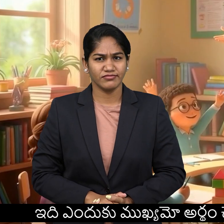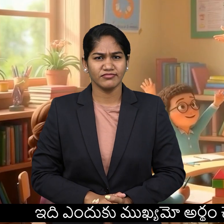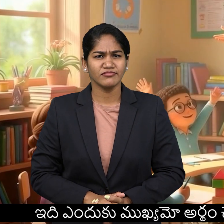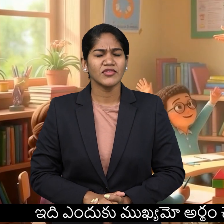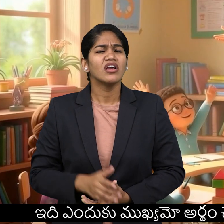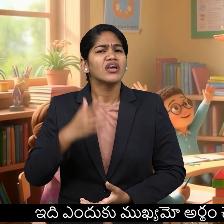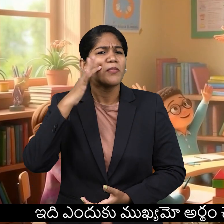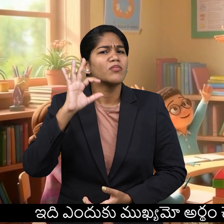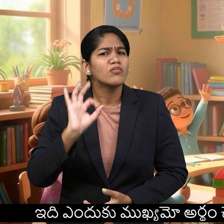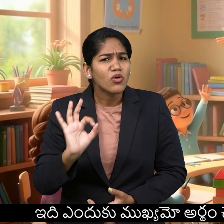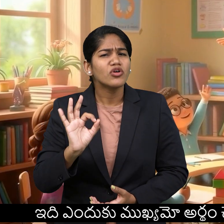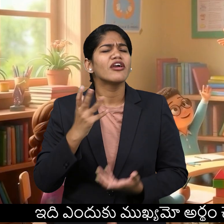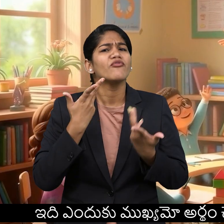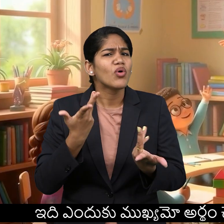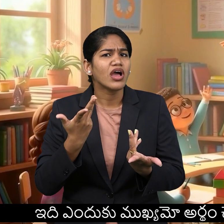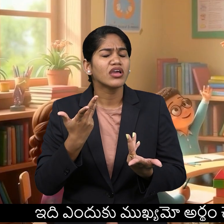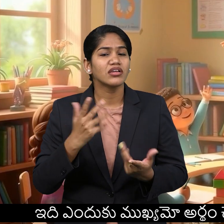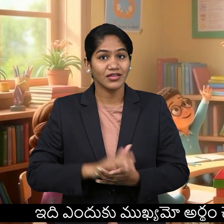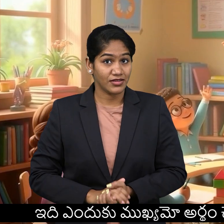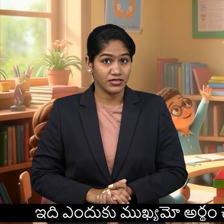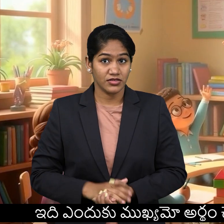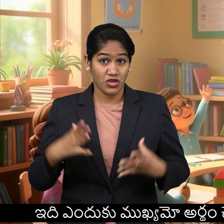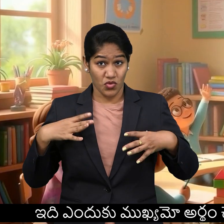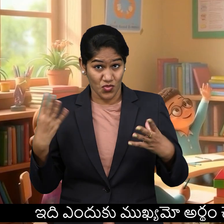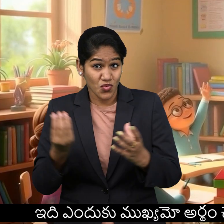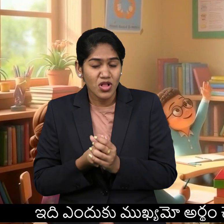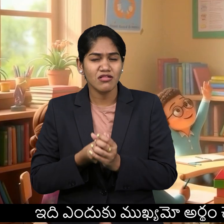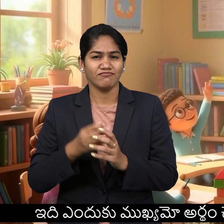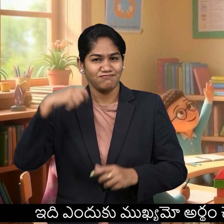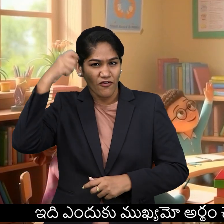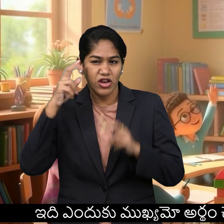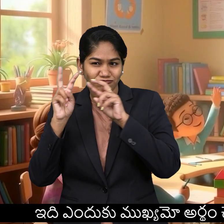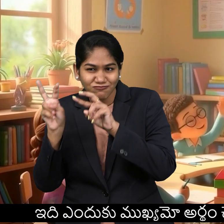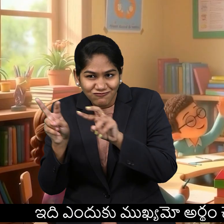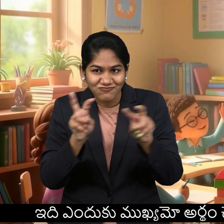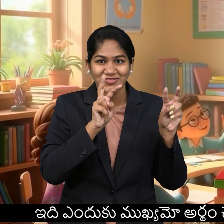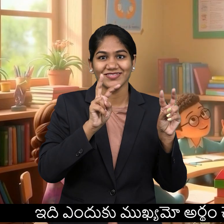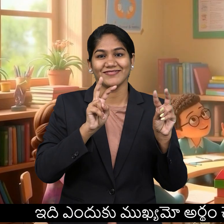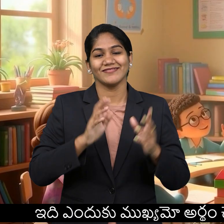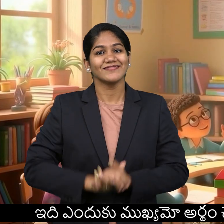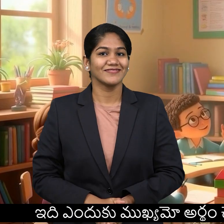ఇది ఎందుకు ముఖ్యమో అర్థం చేసుకోవడానికి మనం ఒక వీడియో చూస్తాం.